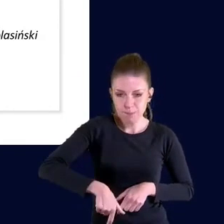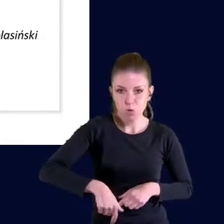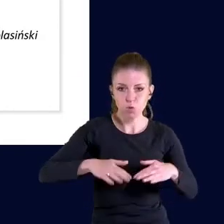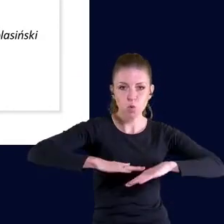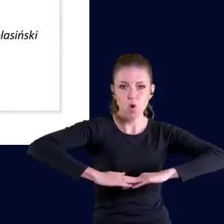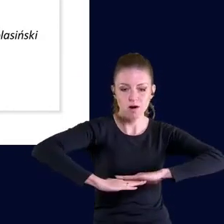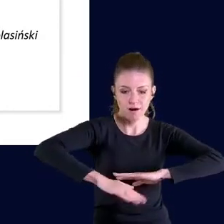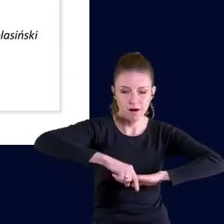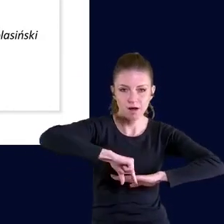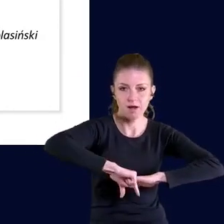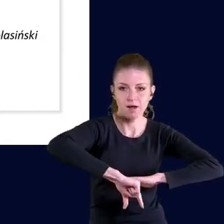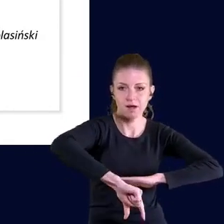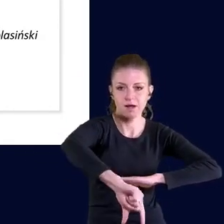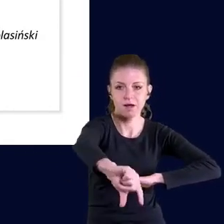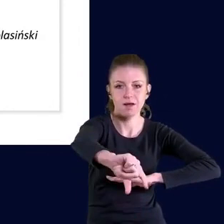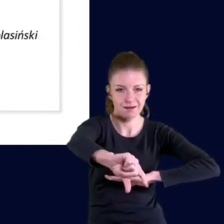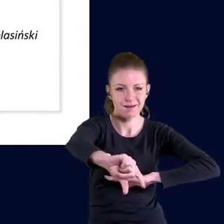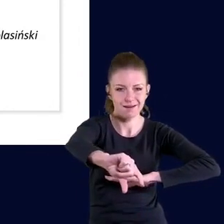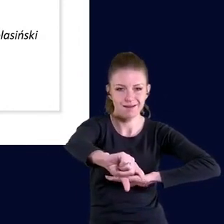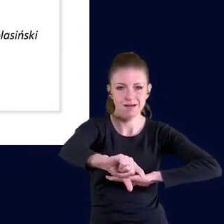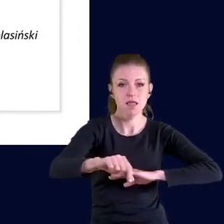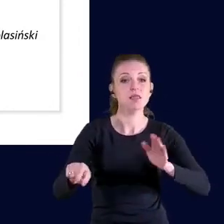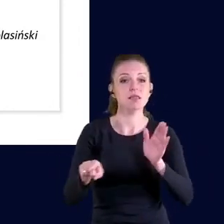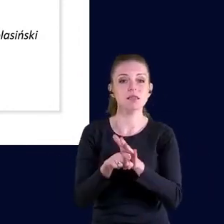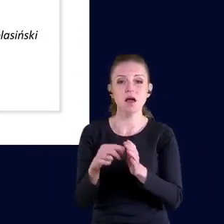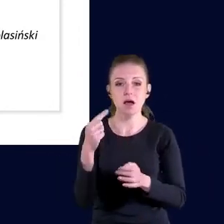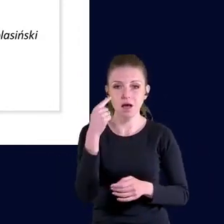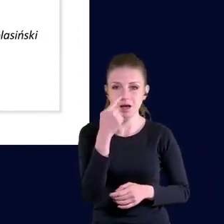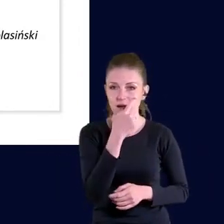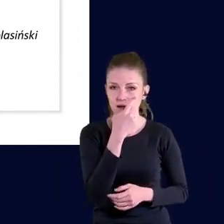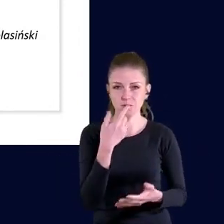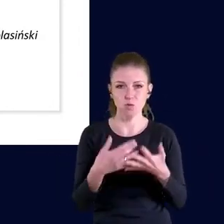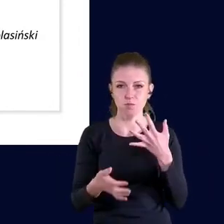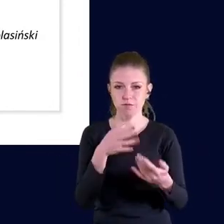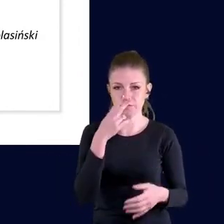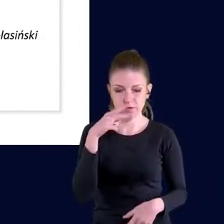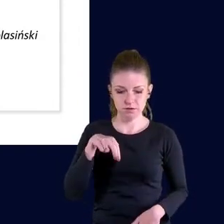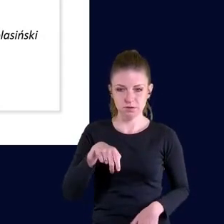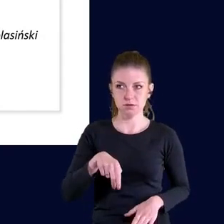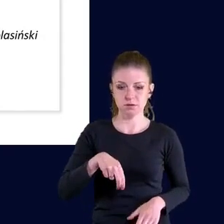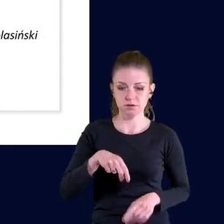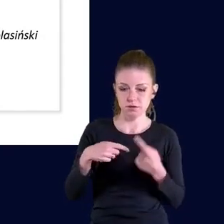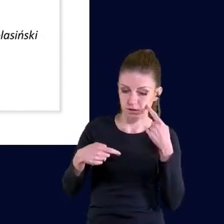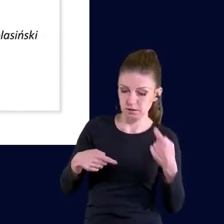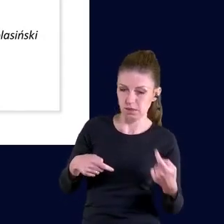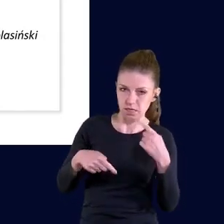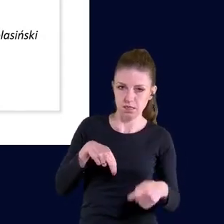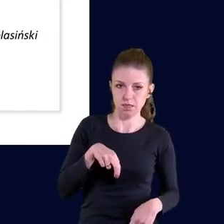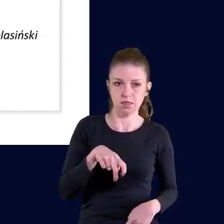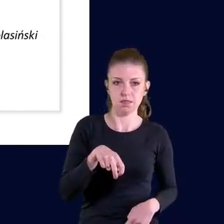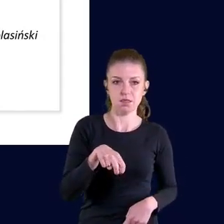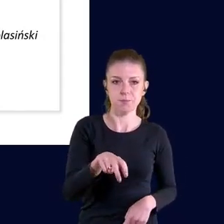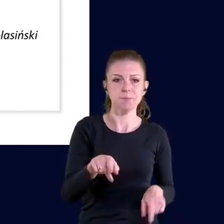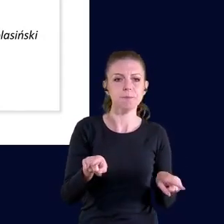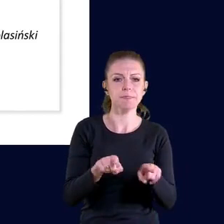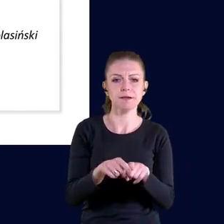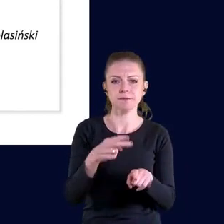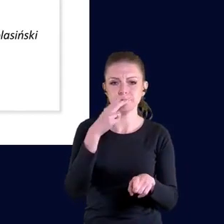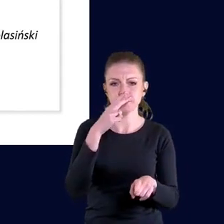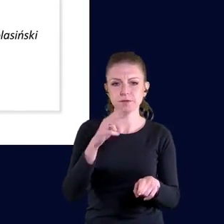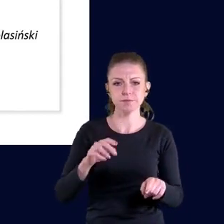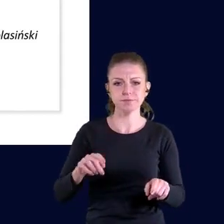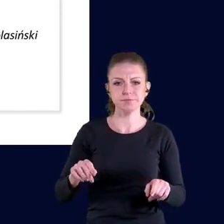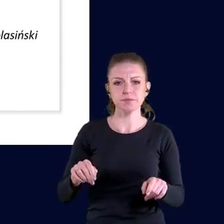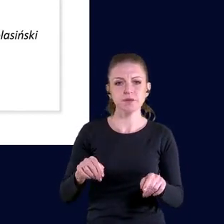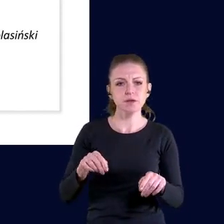widoczną dla osób z niepełnosprawnością wzroku No to jest adaptacja widzicie państwo poziome linie które pokazują w